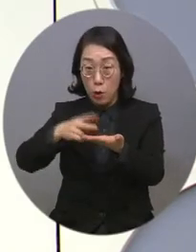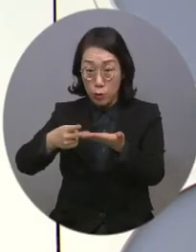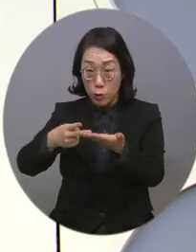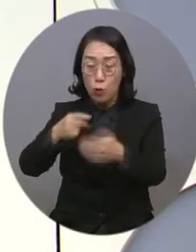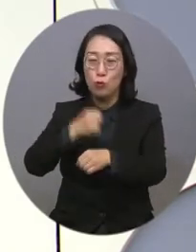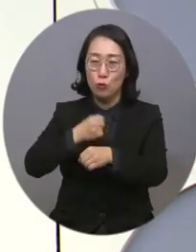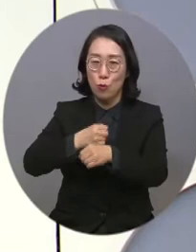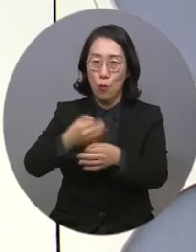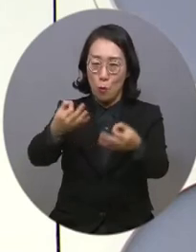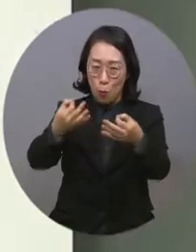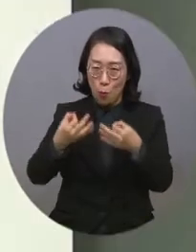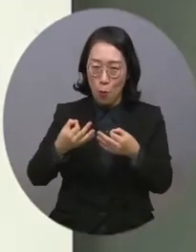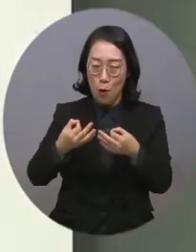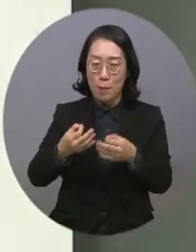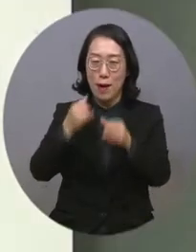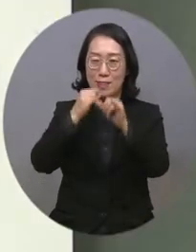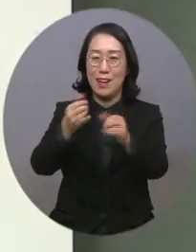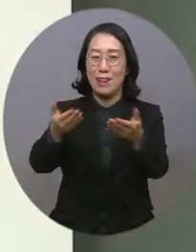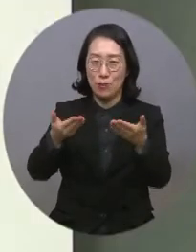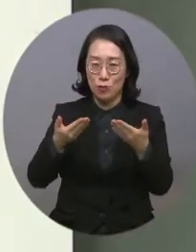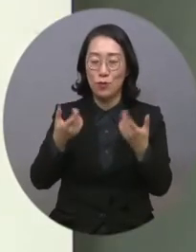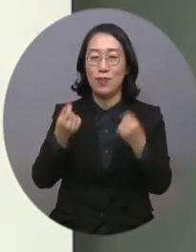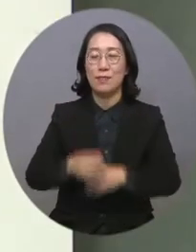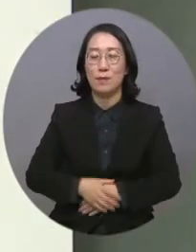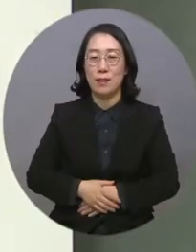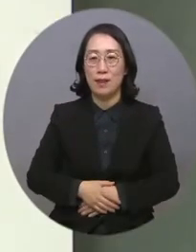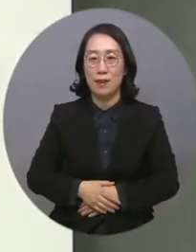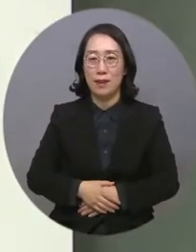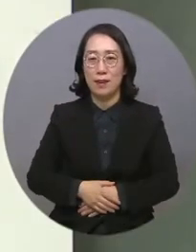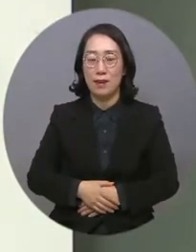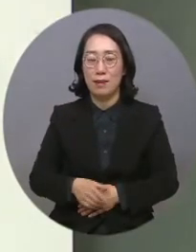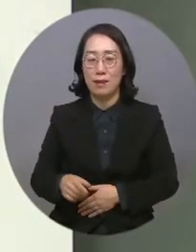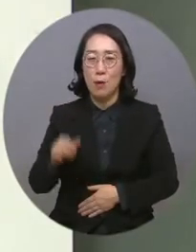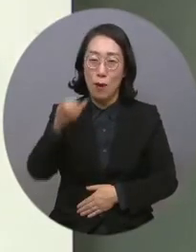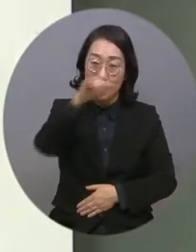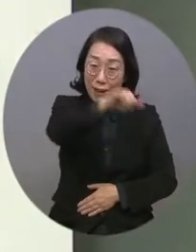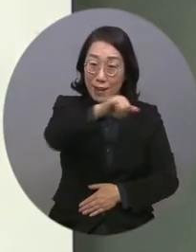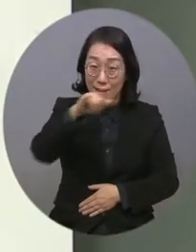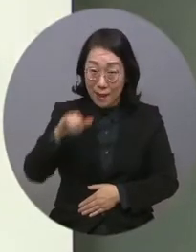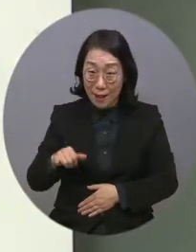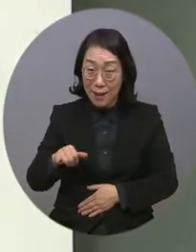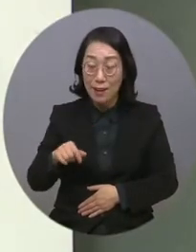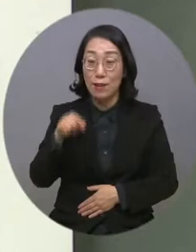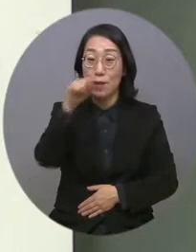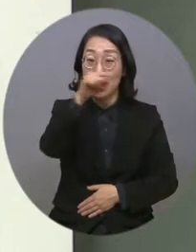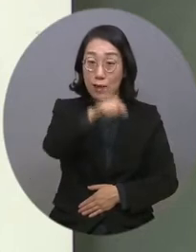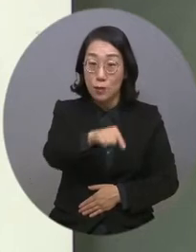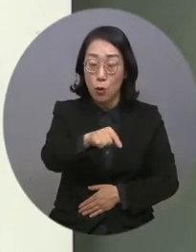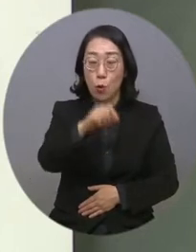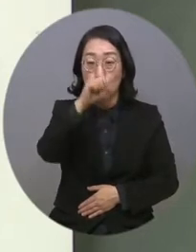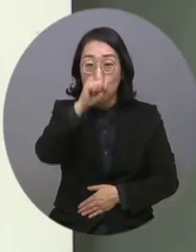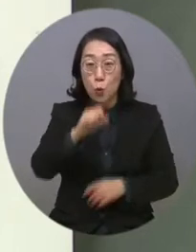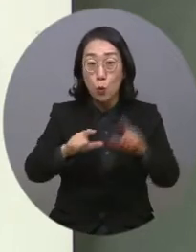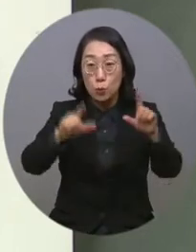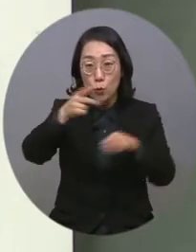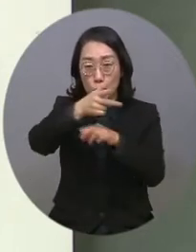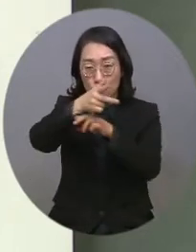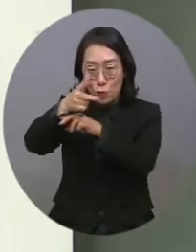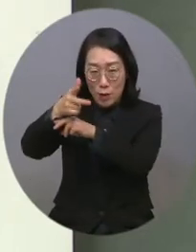준 것 같습니다. 아, 그렇습니다. 예. 그 체코를 왔다 갔다 하시면서 좋은 모습도 많이 촬영도